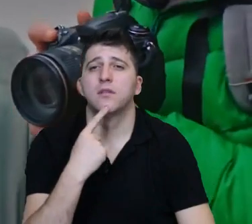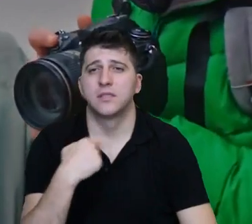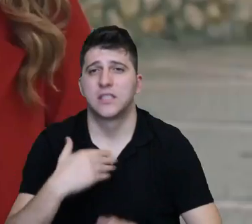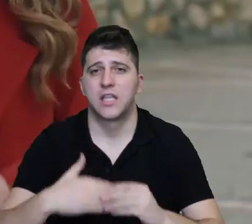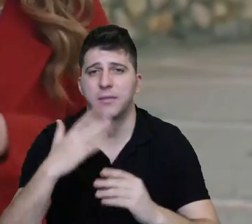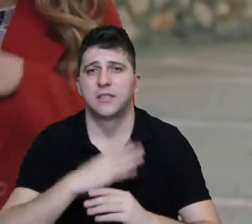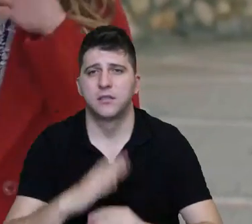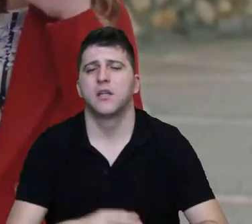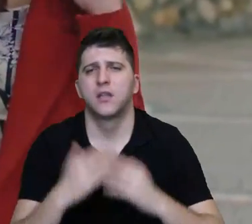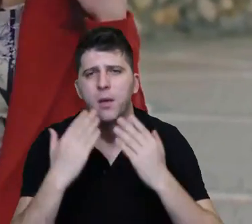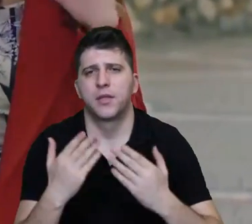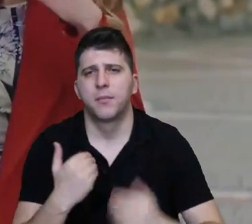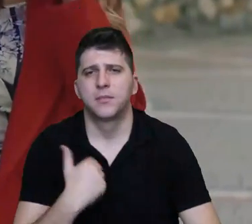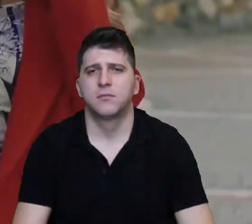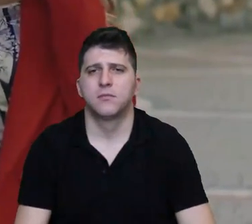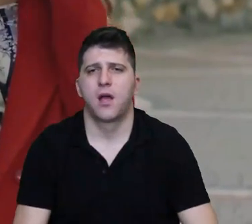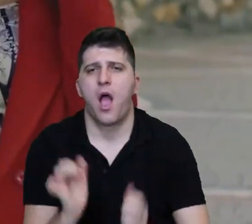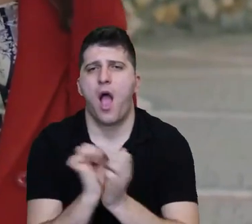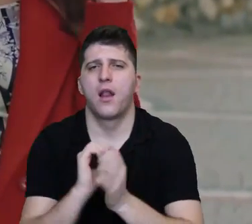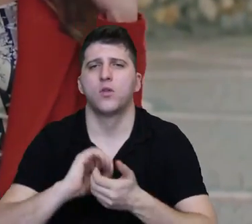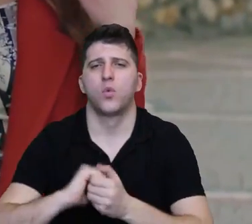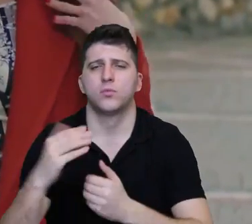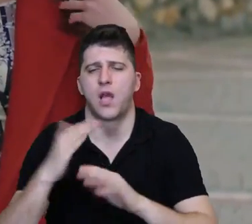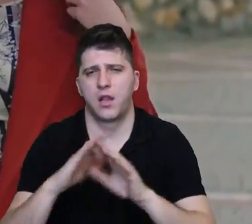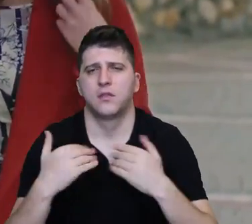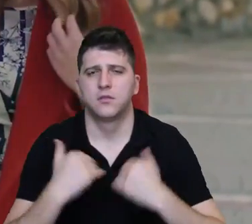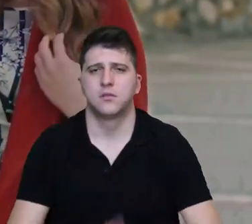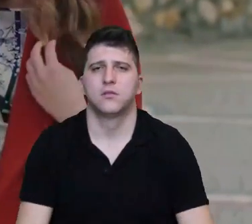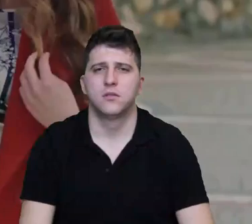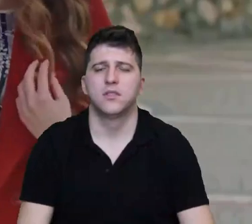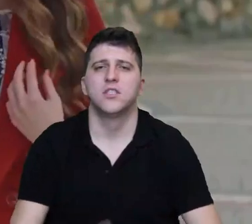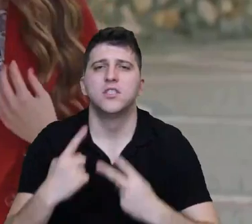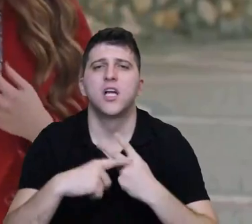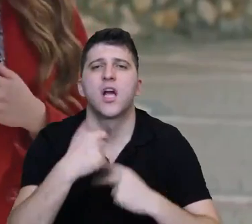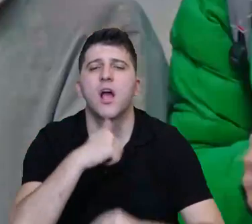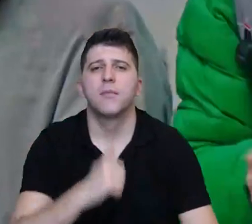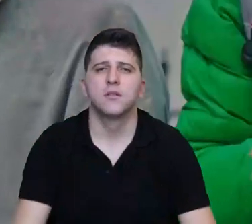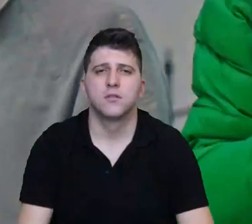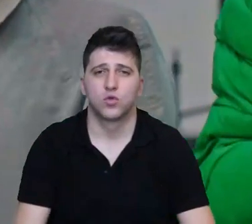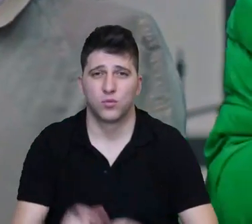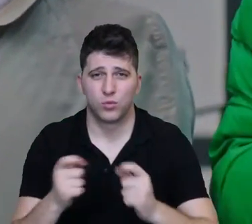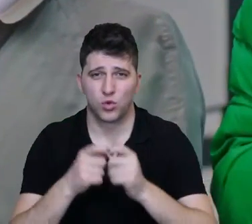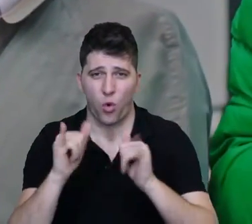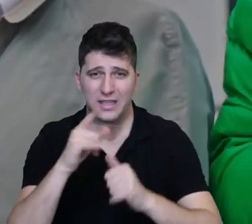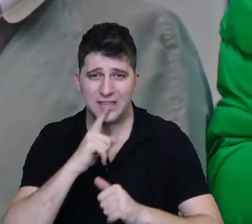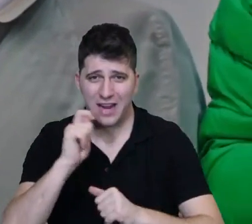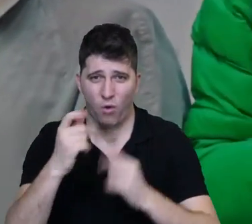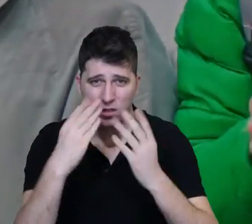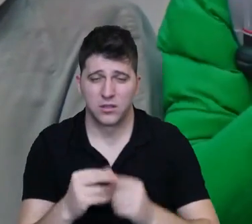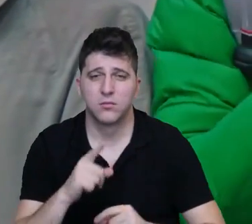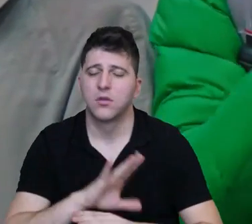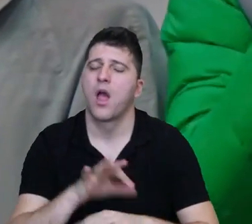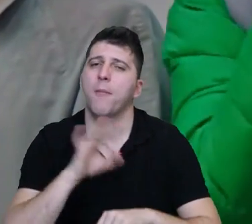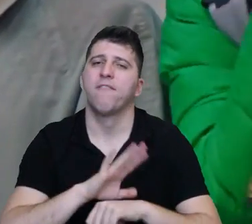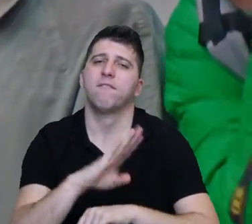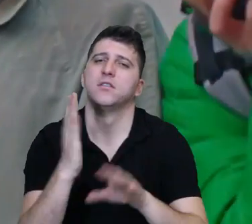Tanışmak isteriz. Tabii tabii, bizim aile dostumuzdan hallederiz yani. Yaşar abi, Burcu'ya oyunculuk teklif edecekseniz bu yoldan